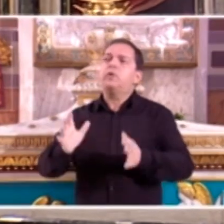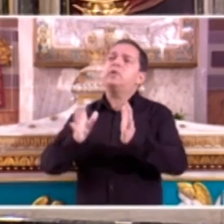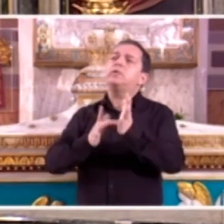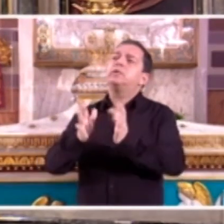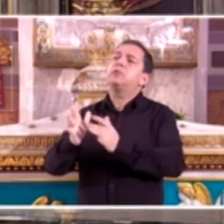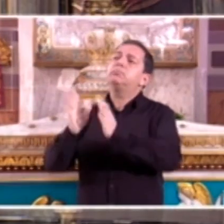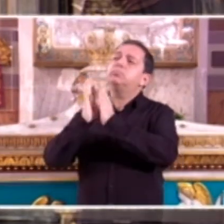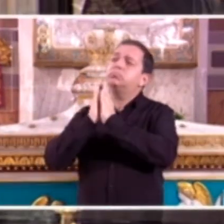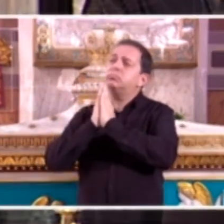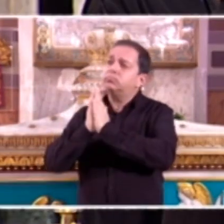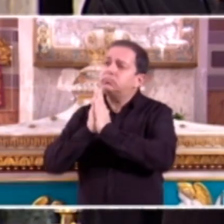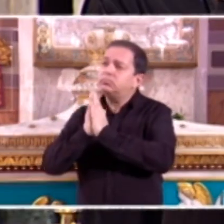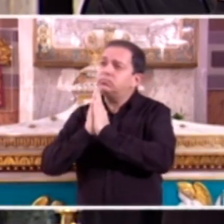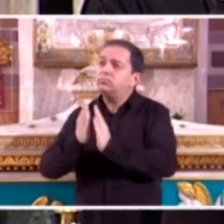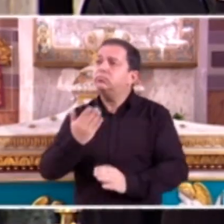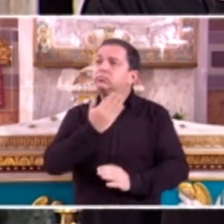Τες πρεσβείες της